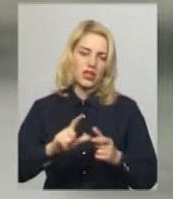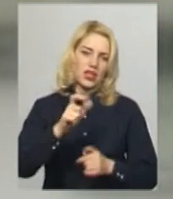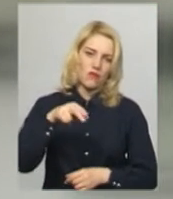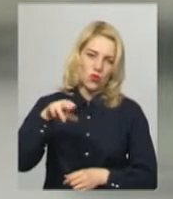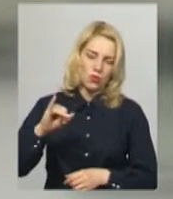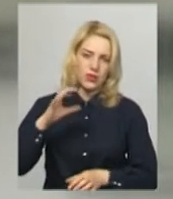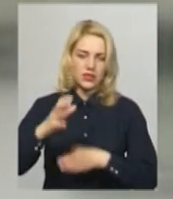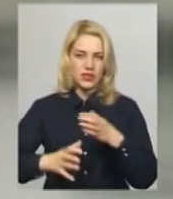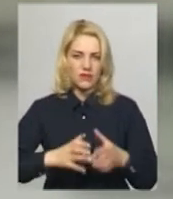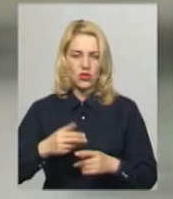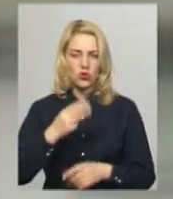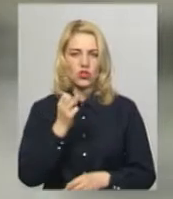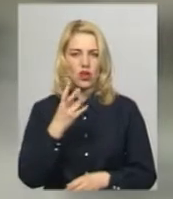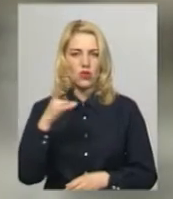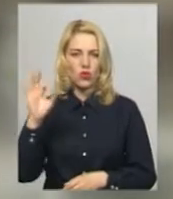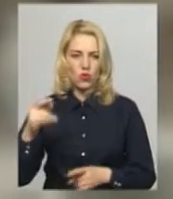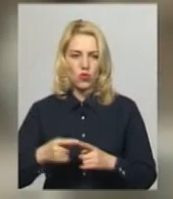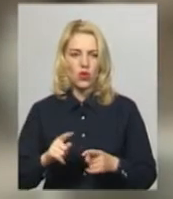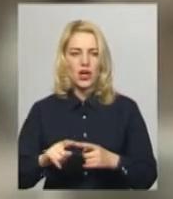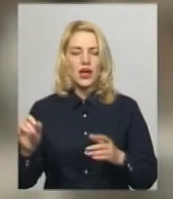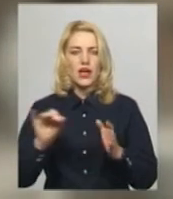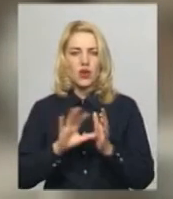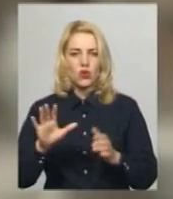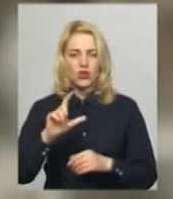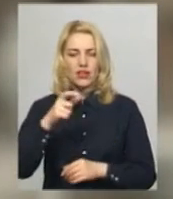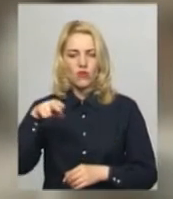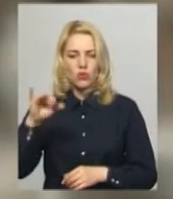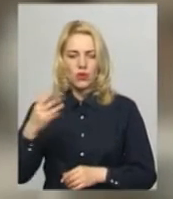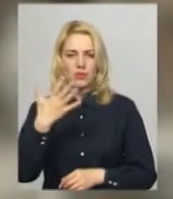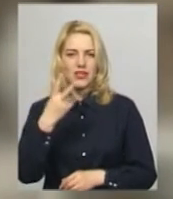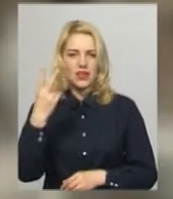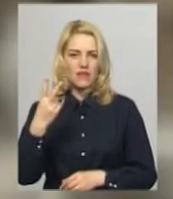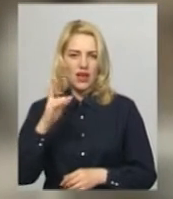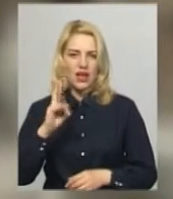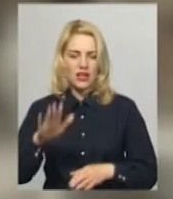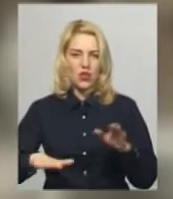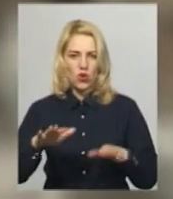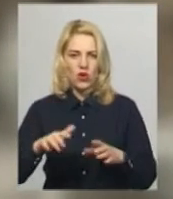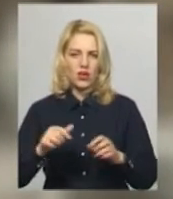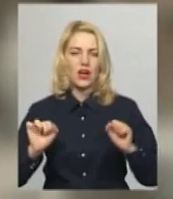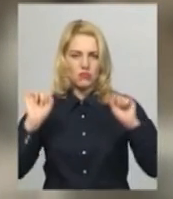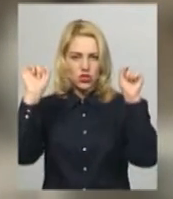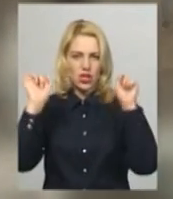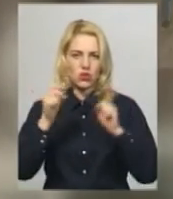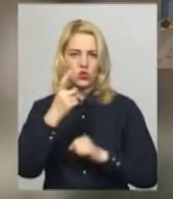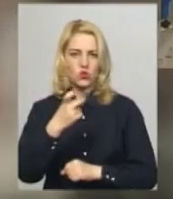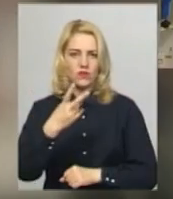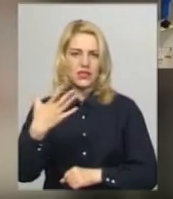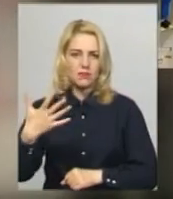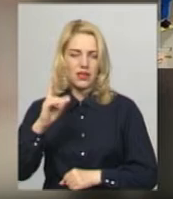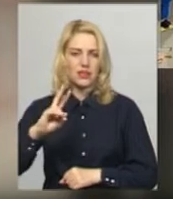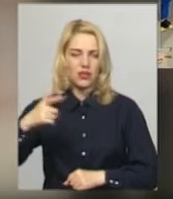Тетяна Шлобко встановила рекорд Європи в категорії 52 кілограми. Спортсменка вижила штангу вагою 125 кілограмів.